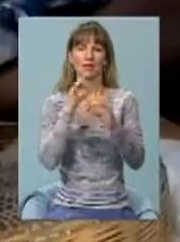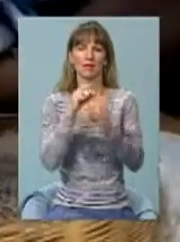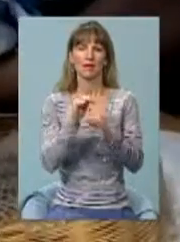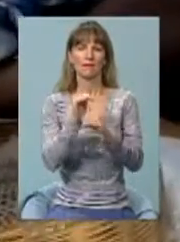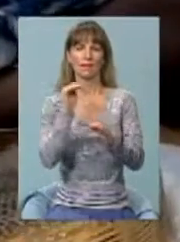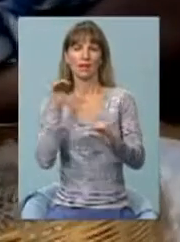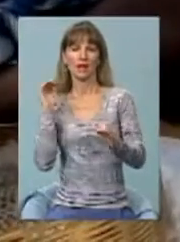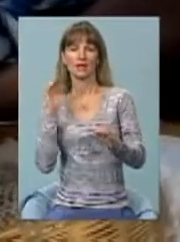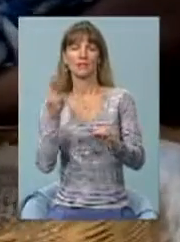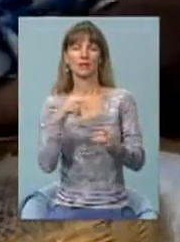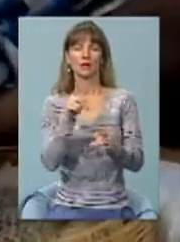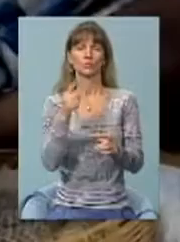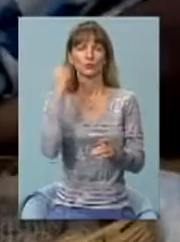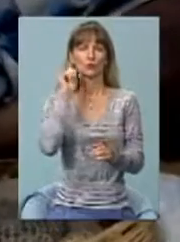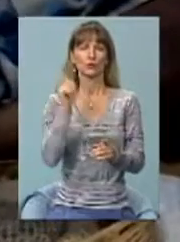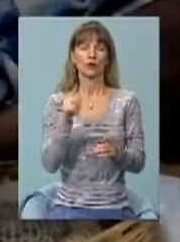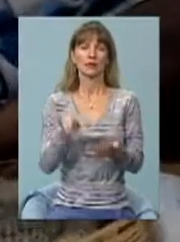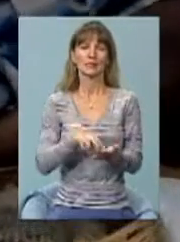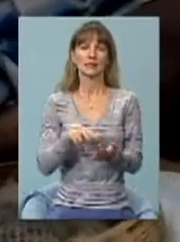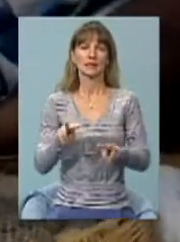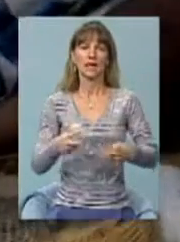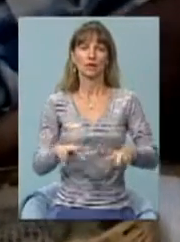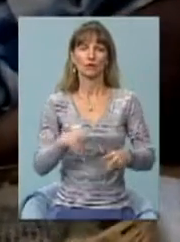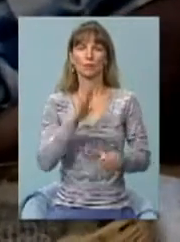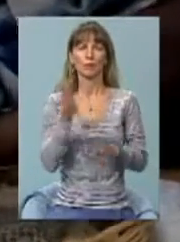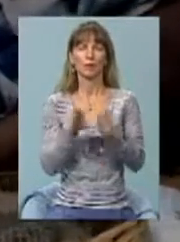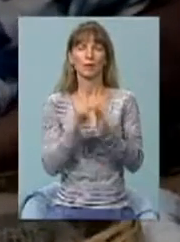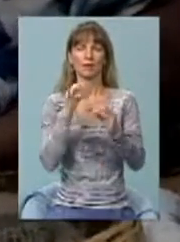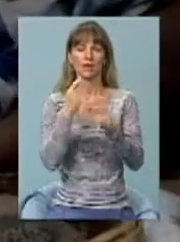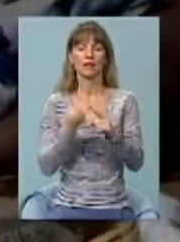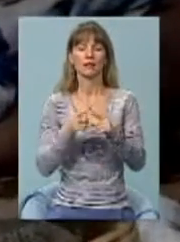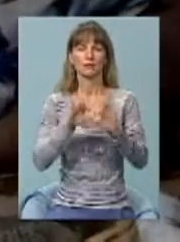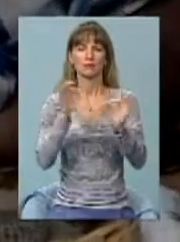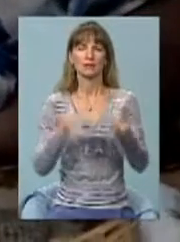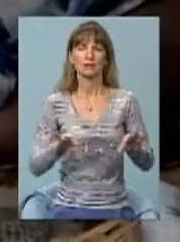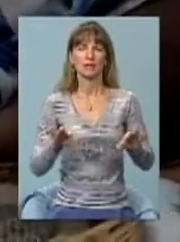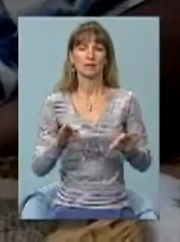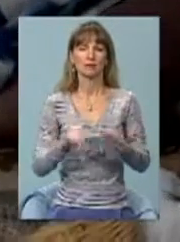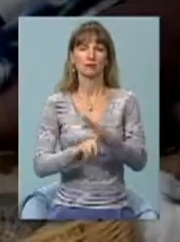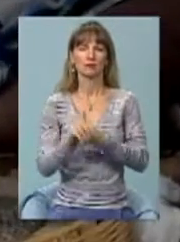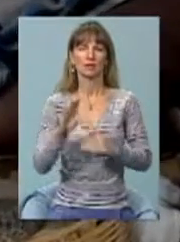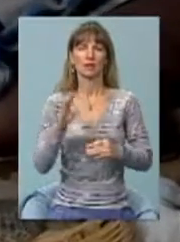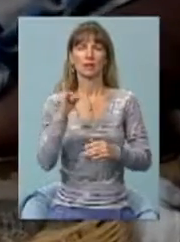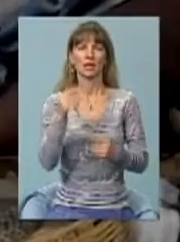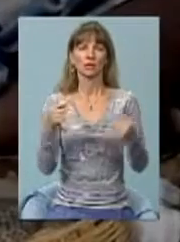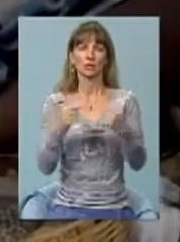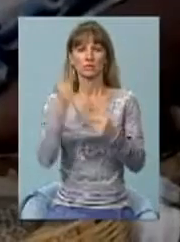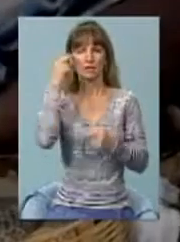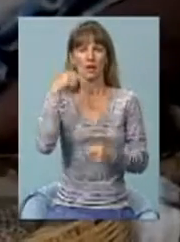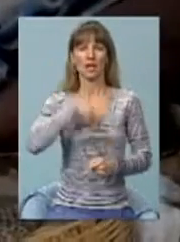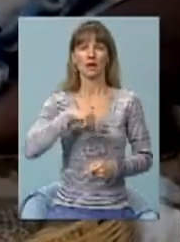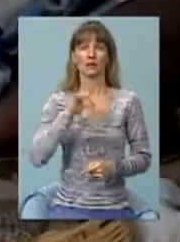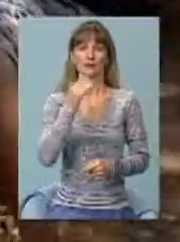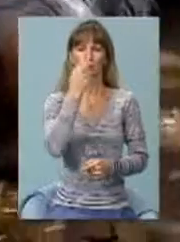що створює ілюзію танцю в такт звукам флейти. Все мистецтво заклинателів засноване на точному знанні характеру